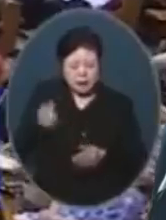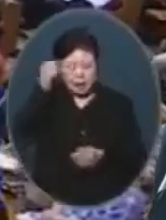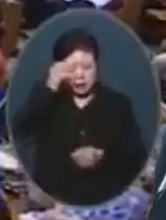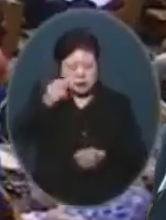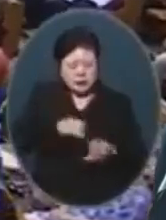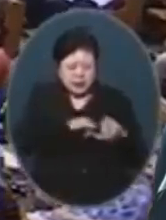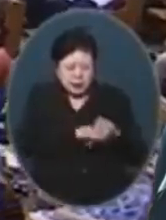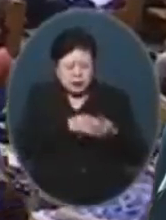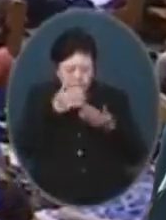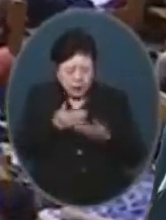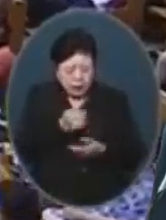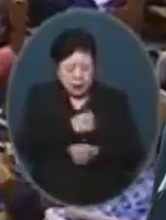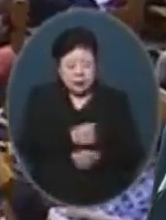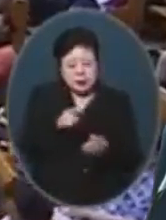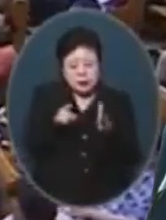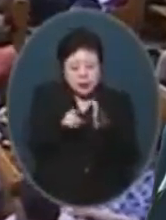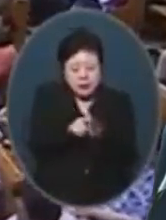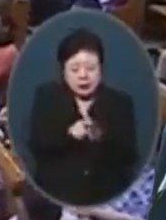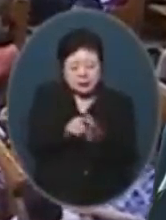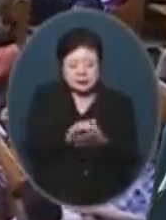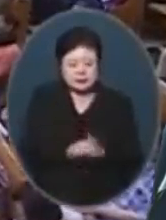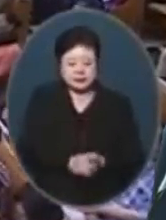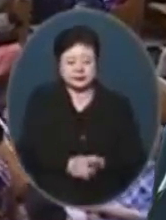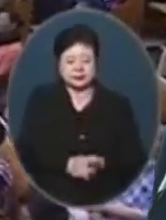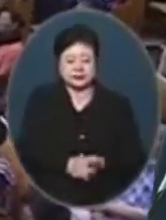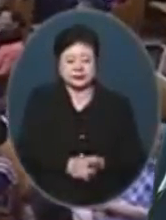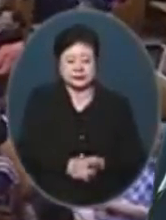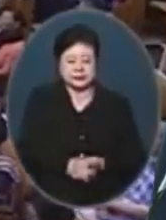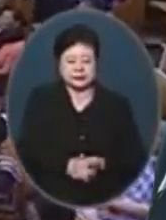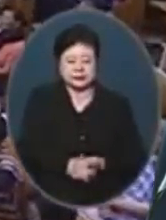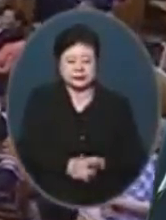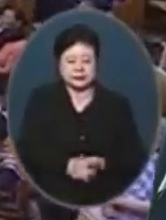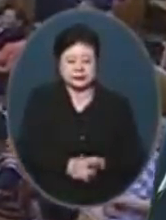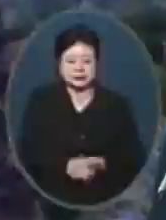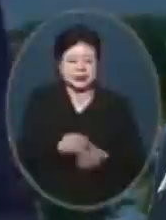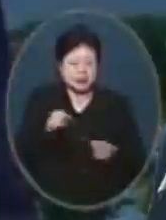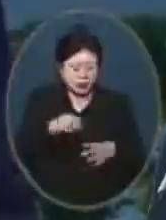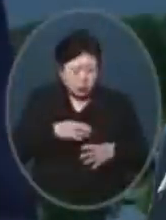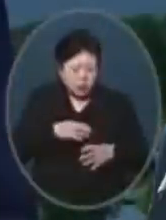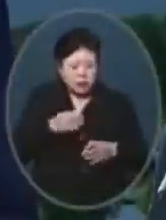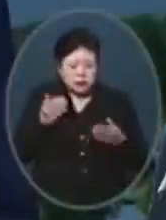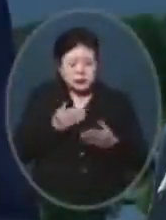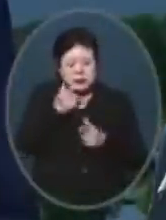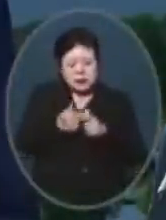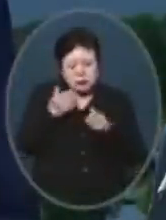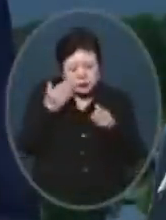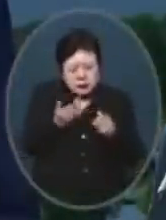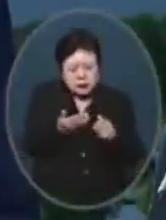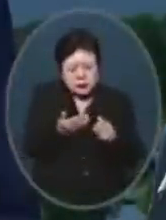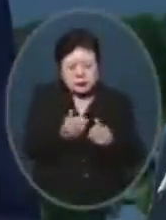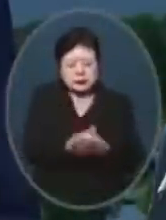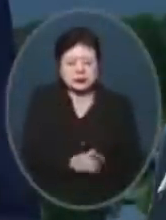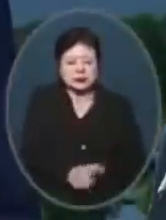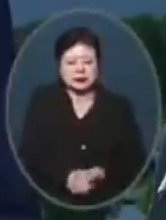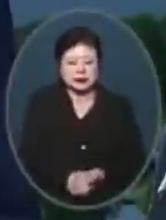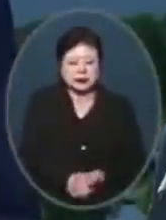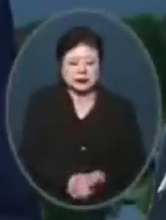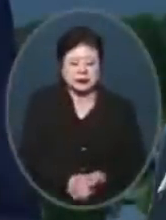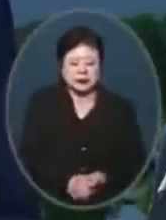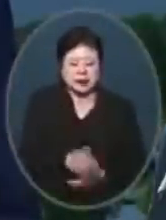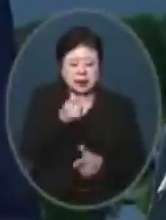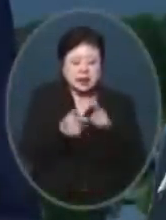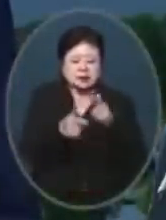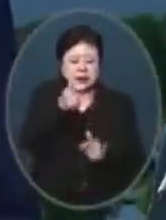성령의 약속을 받게 하려 합니다. 이 놀라운 일입니다. 예수님께서